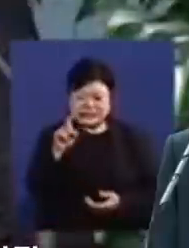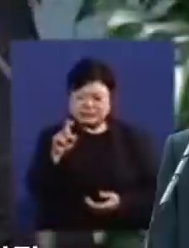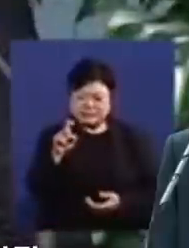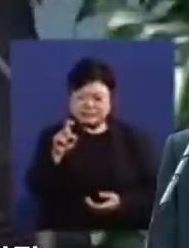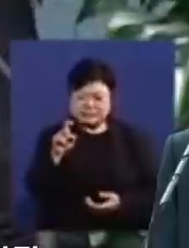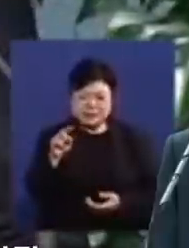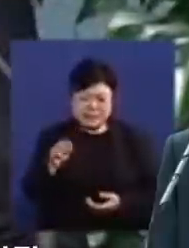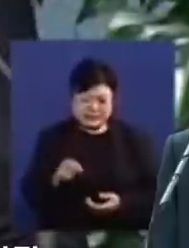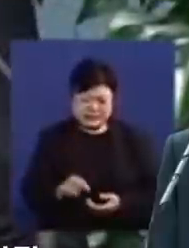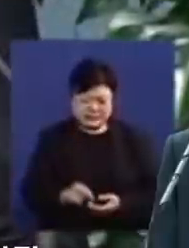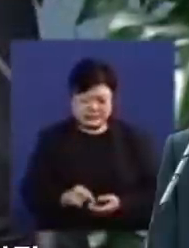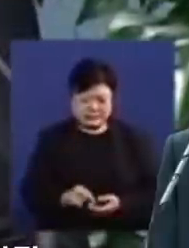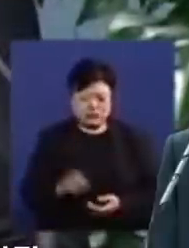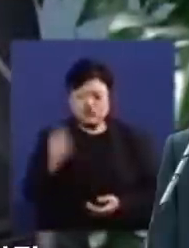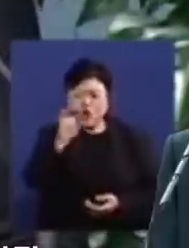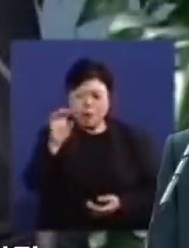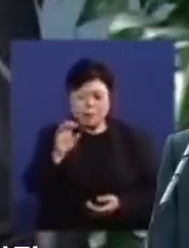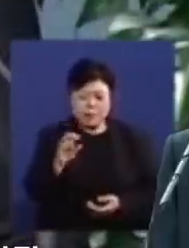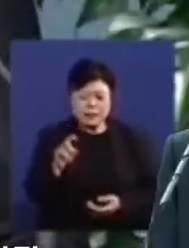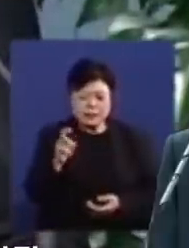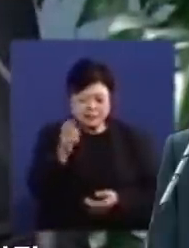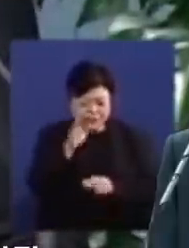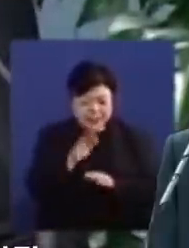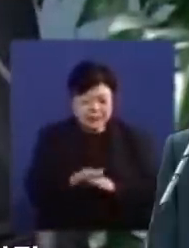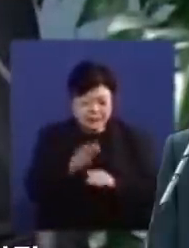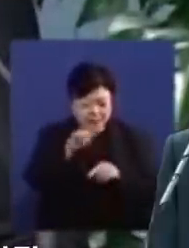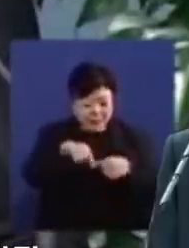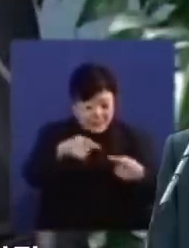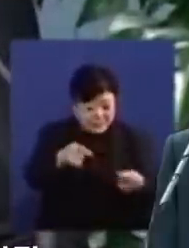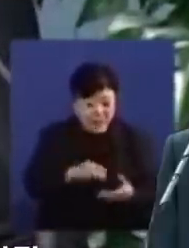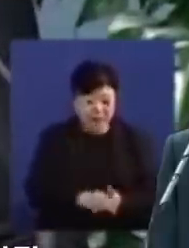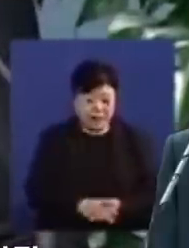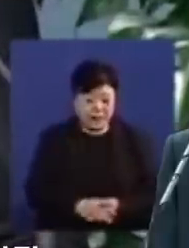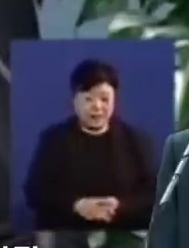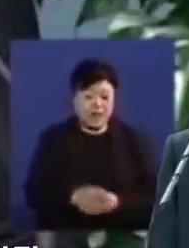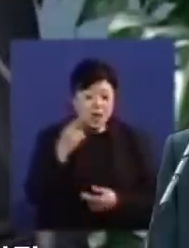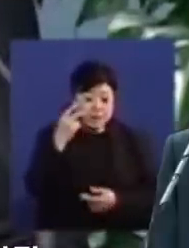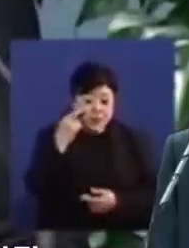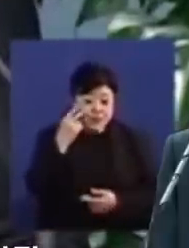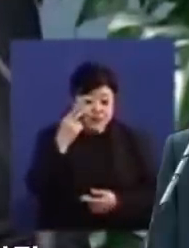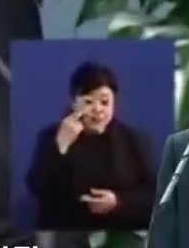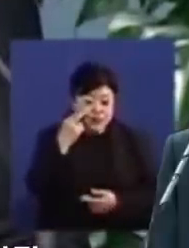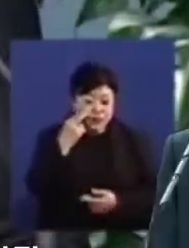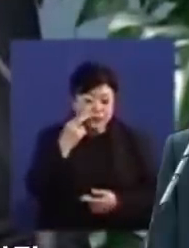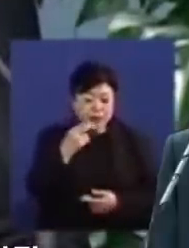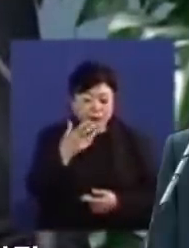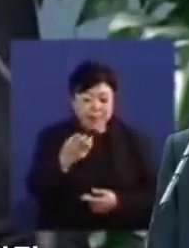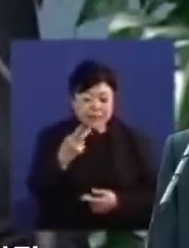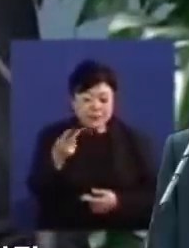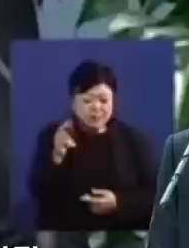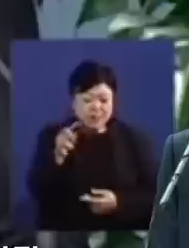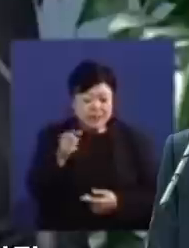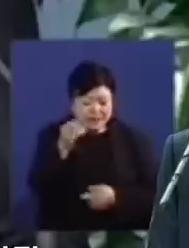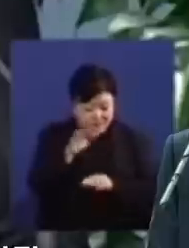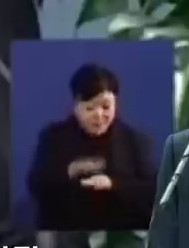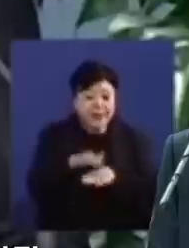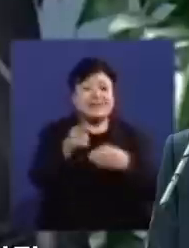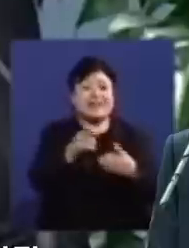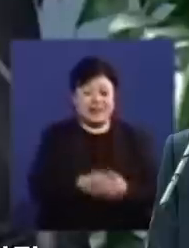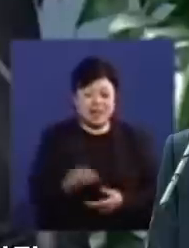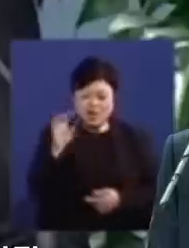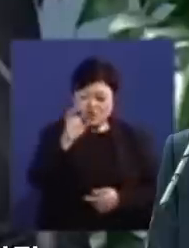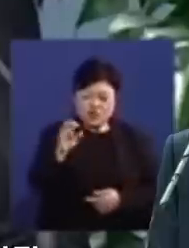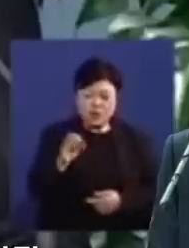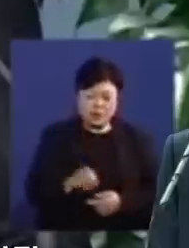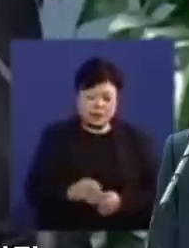10%밖에 교회 안 나가요. 지금 유럽이 예수 믿는 대륙이라고 생각하는 것은 잘못 생각한